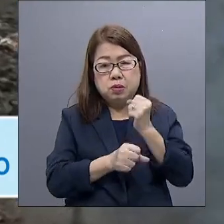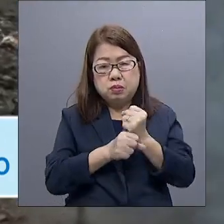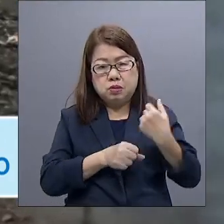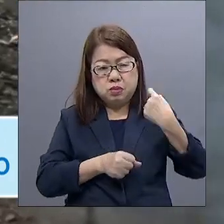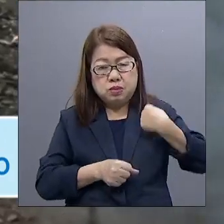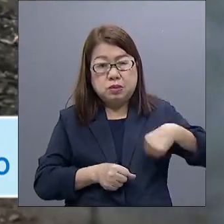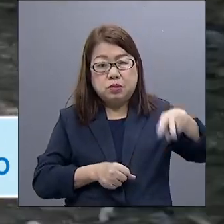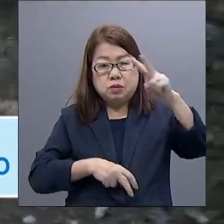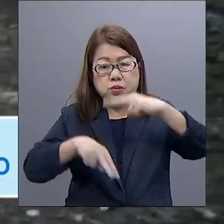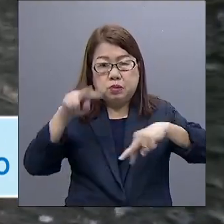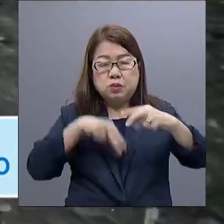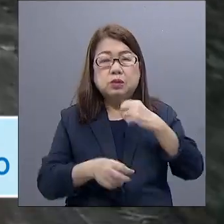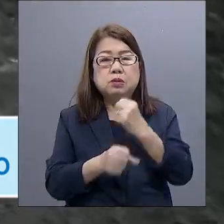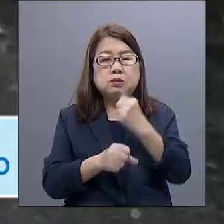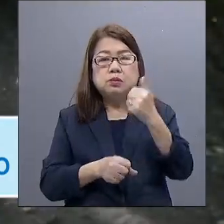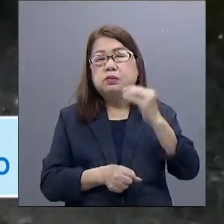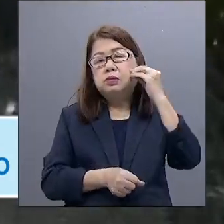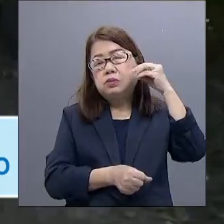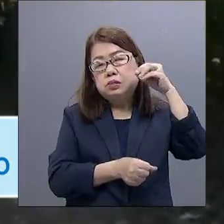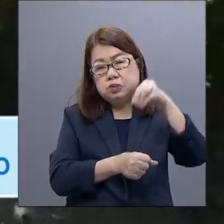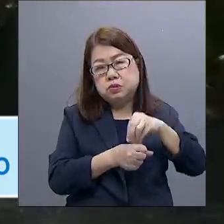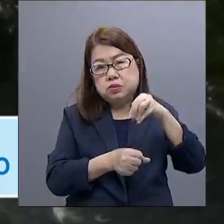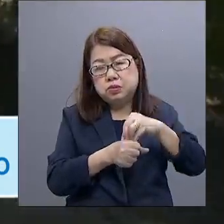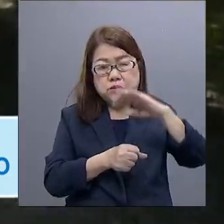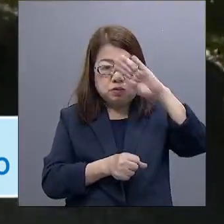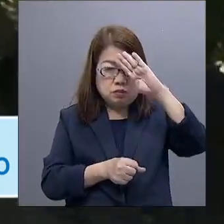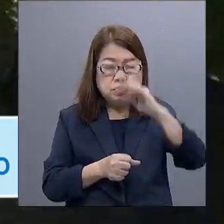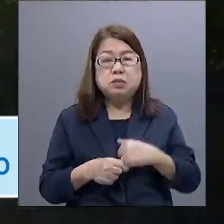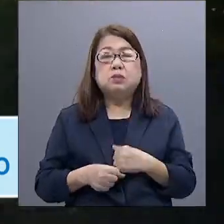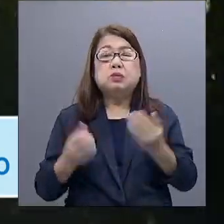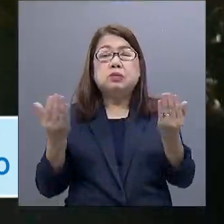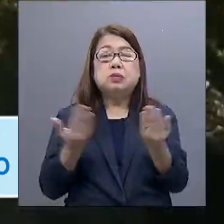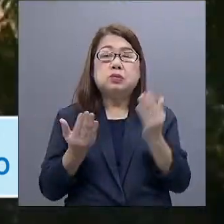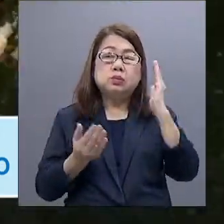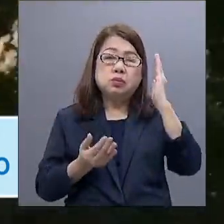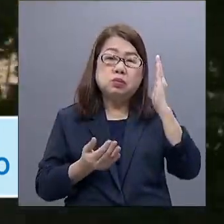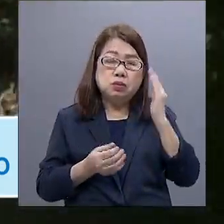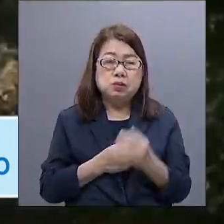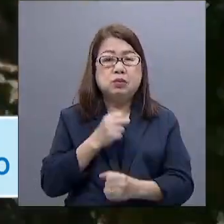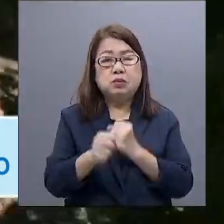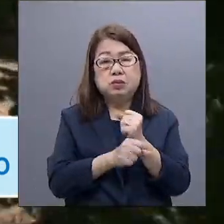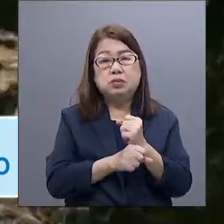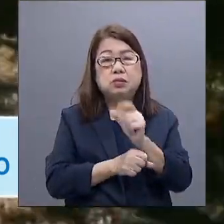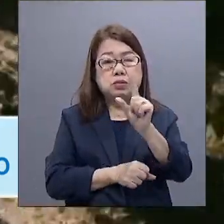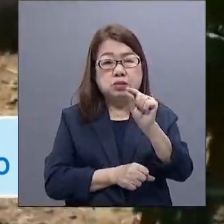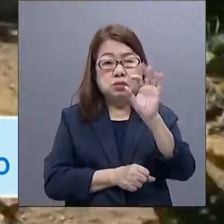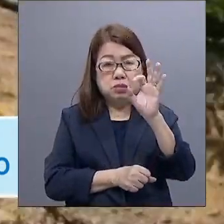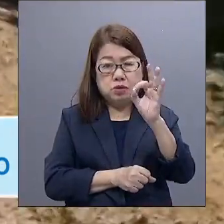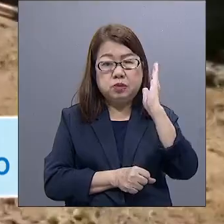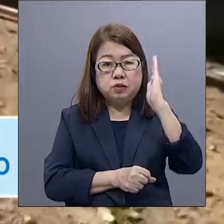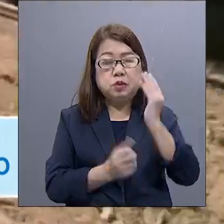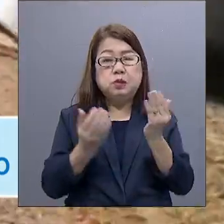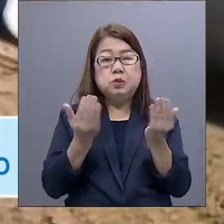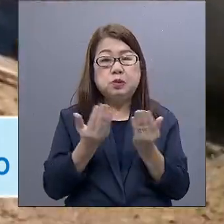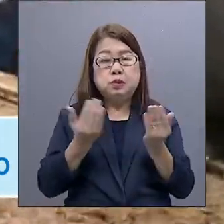งานไม่ได้แล้ กตมารกษาตัวที่บ้านแล้วลูกชายในวีราปรณฝมกุนลูกชาย 21 ปีนะคะท